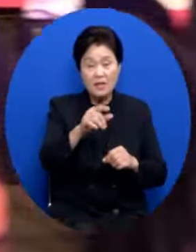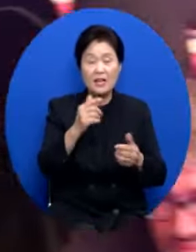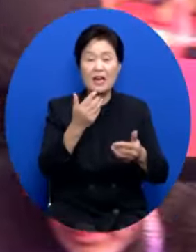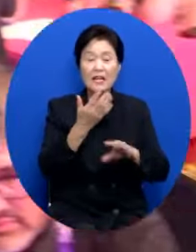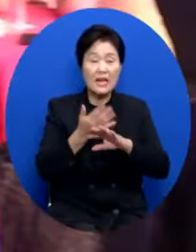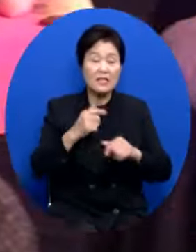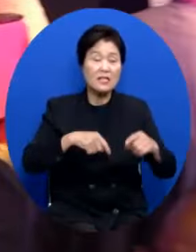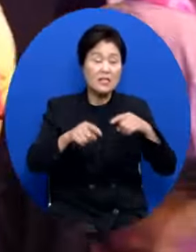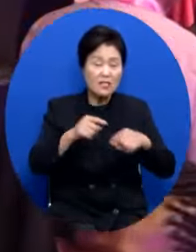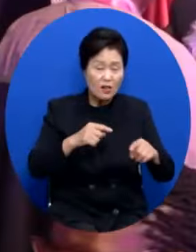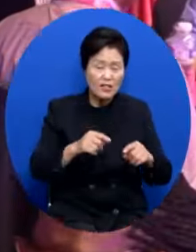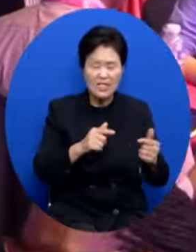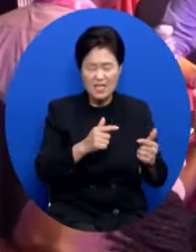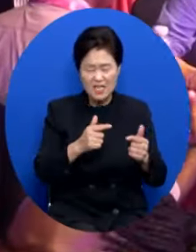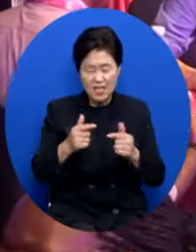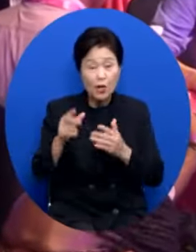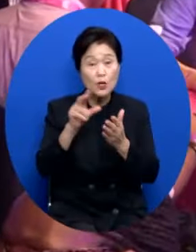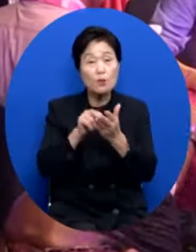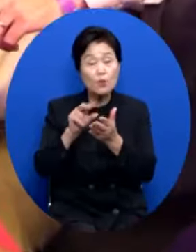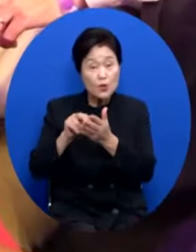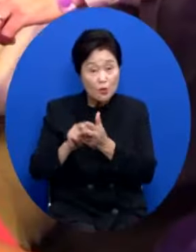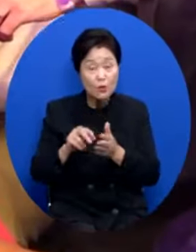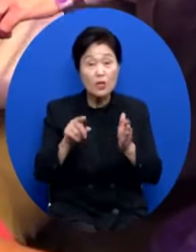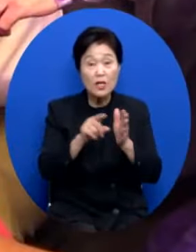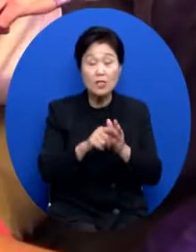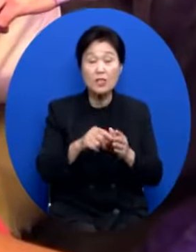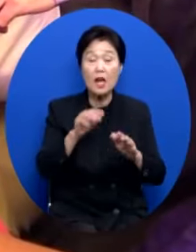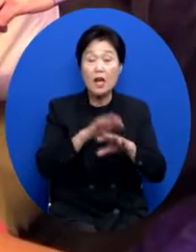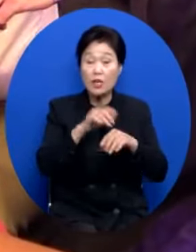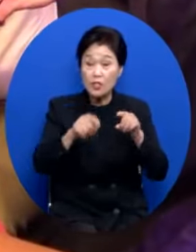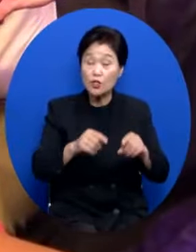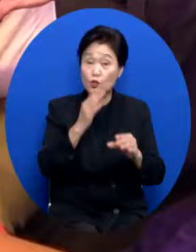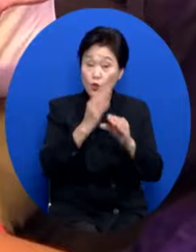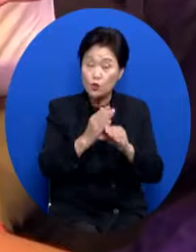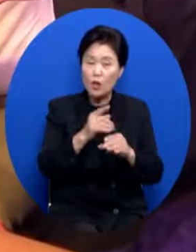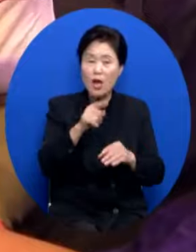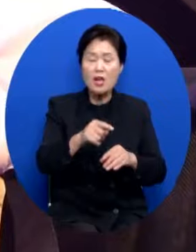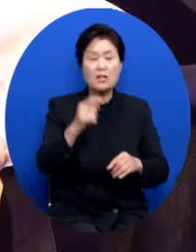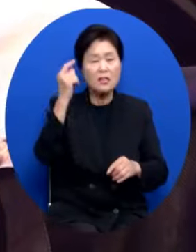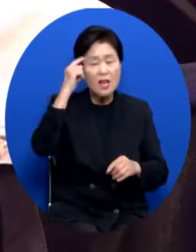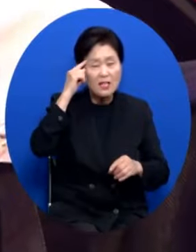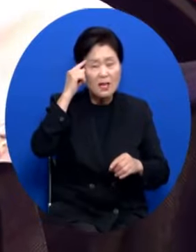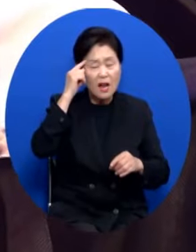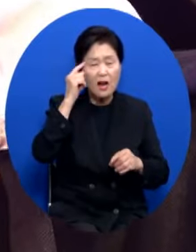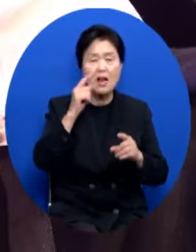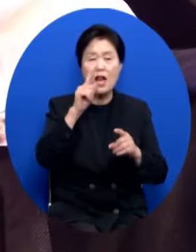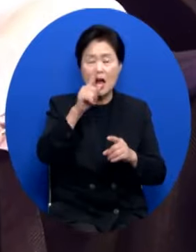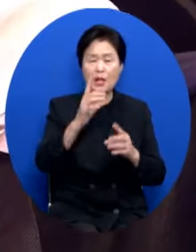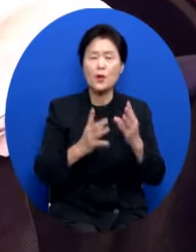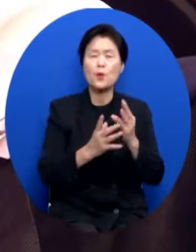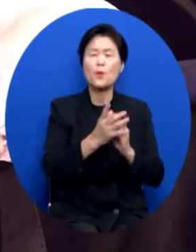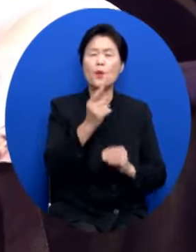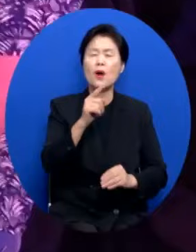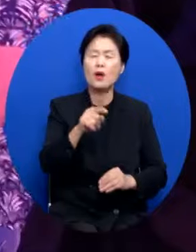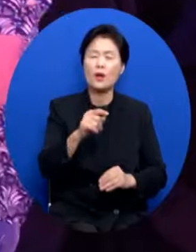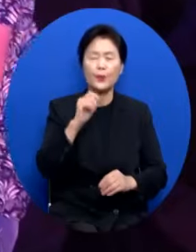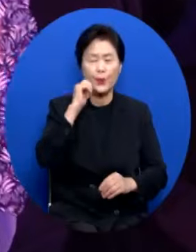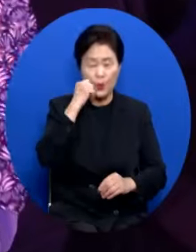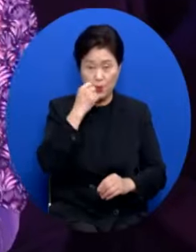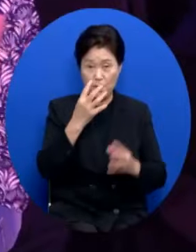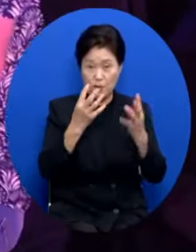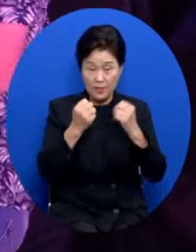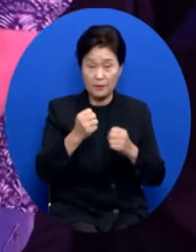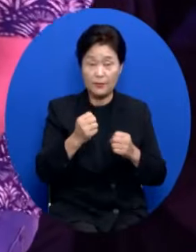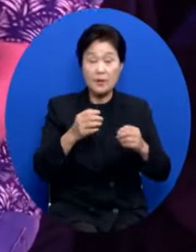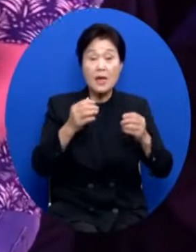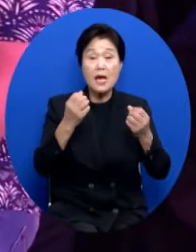사회적 맥락에서 신앙을 실천하고 있어 이들의 의견을 조율하는 작업은 간단하지 않습니다. 로잔대회는 대회